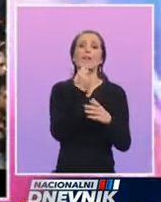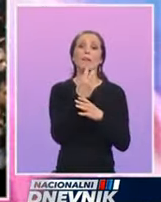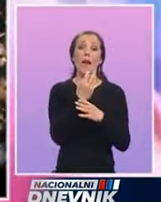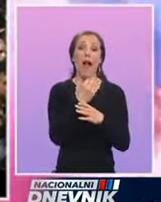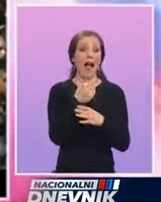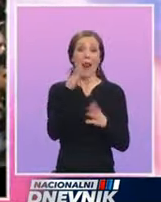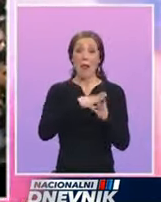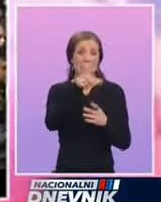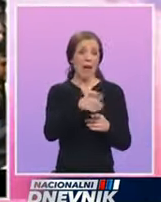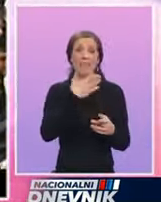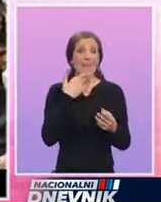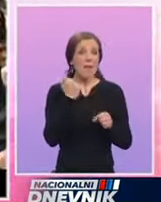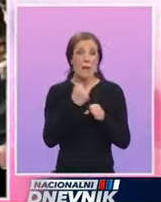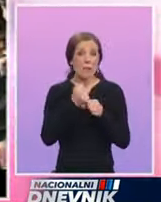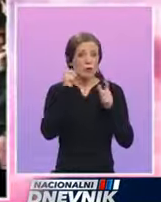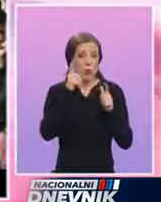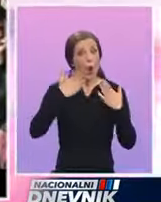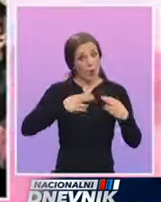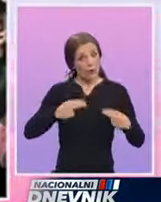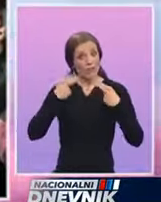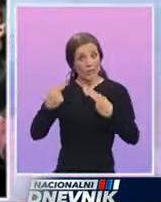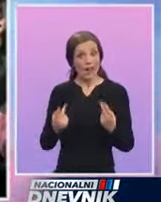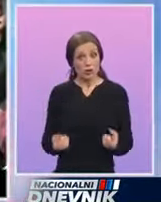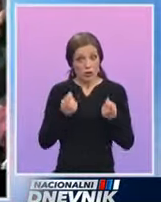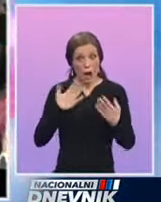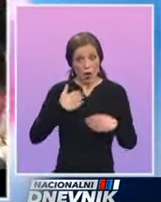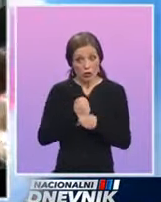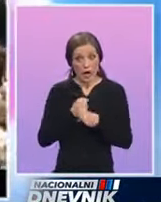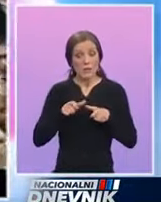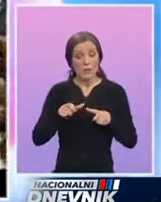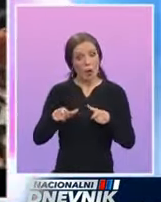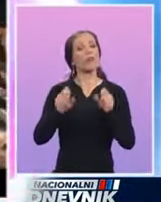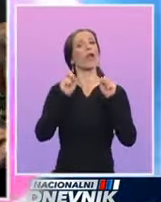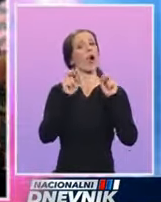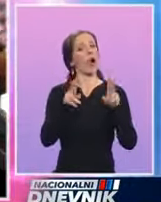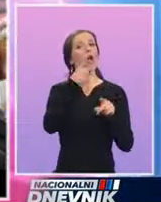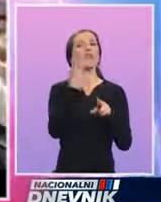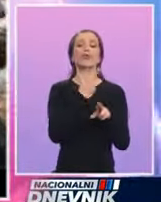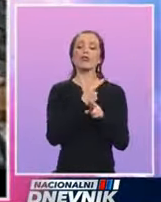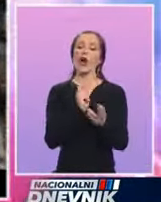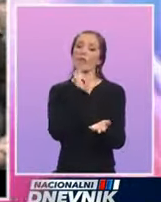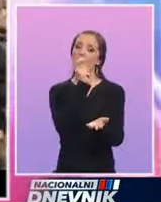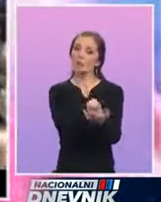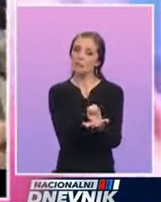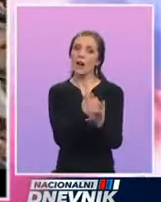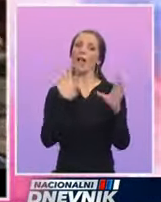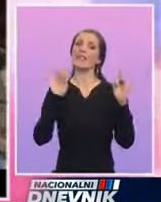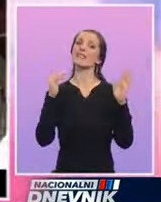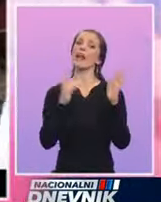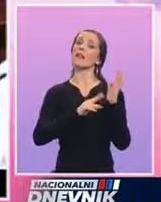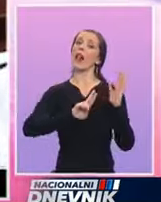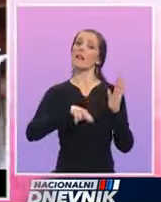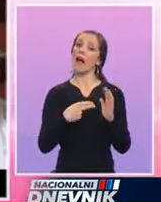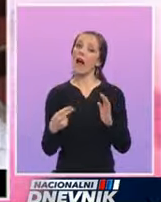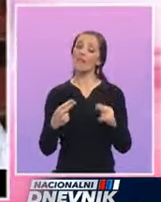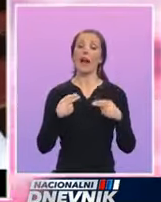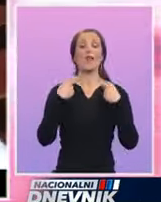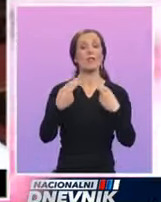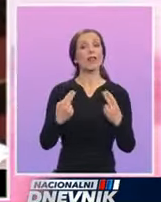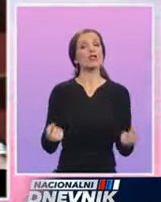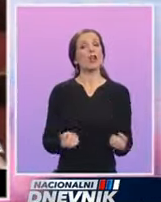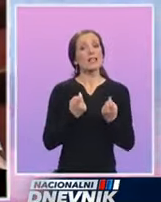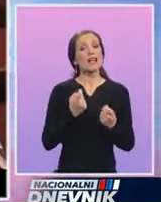u gradu, hoćeš da se vratiš na selo i baviš poljoprivredom, država ti daje 10.000 evra da se vratiš na selo i